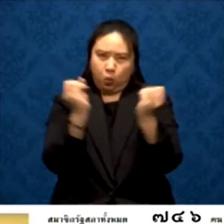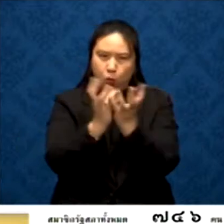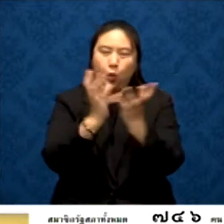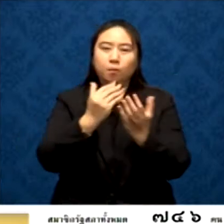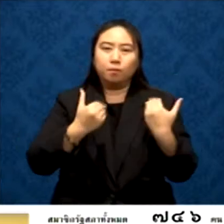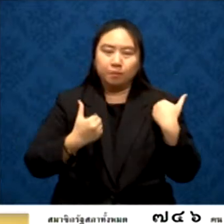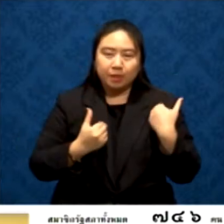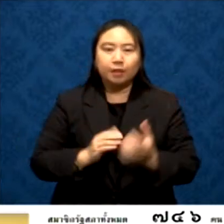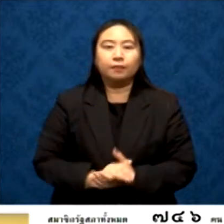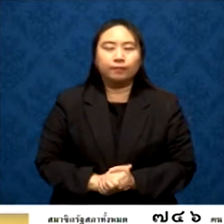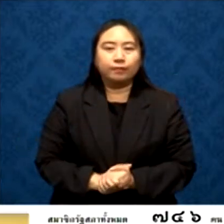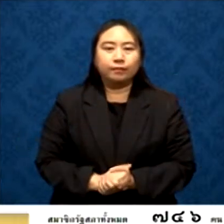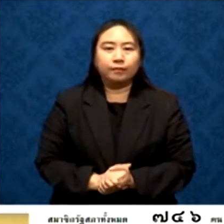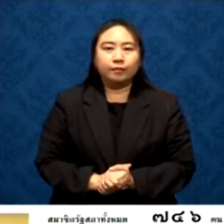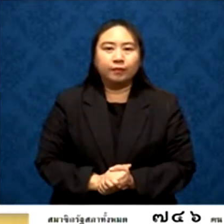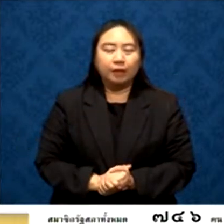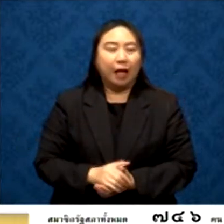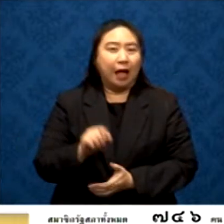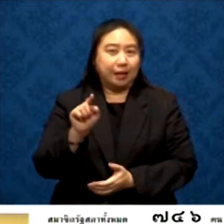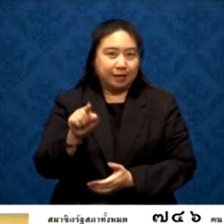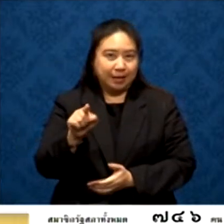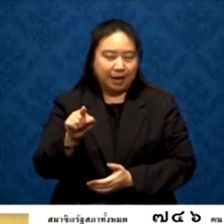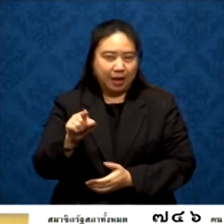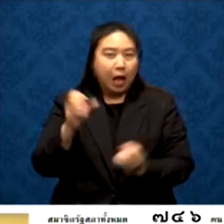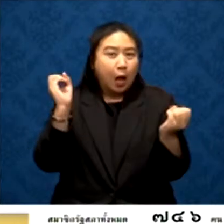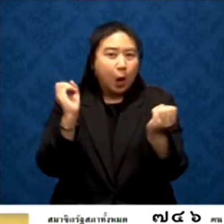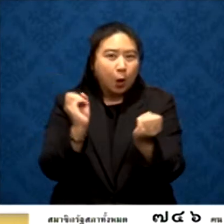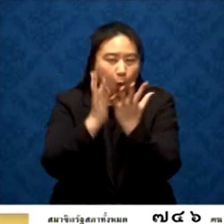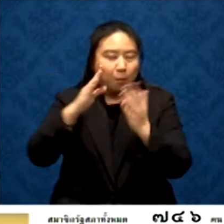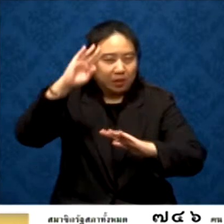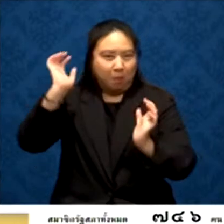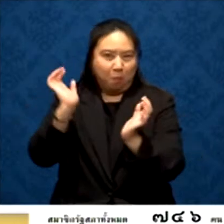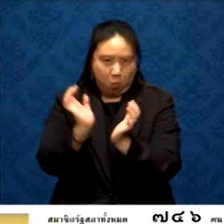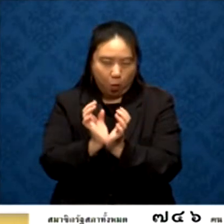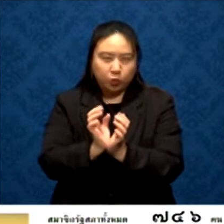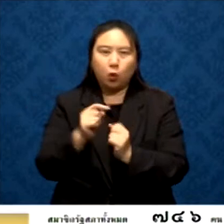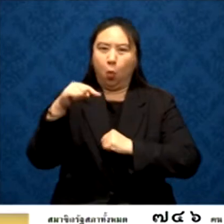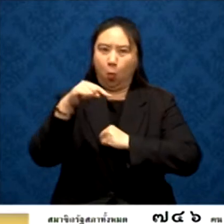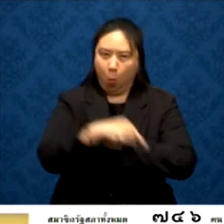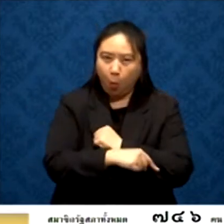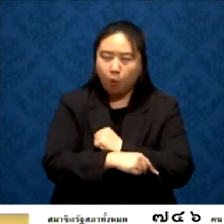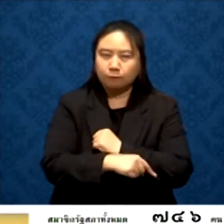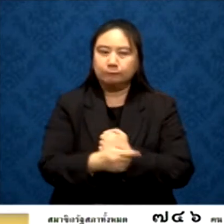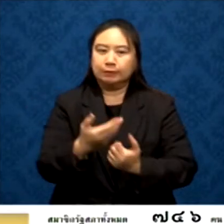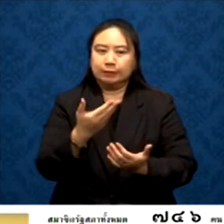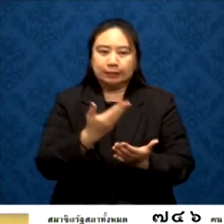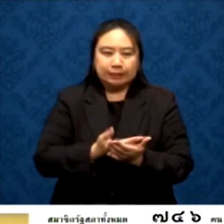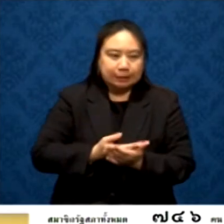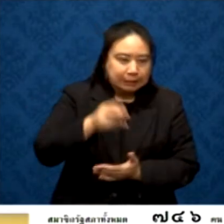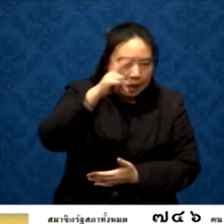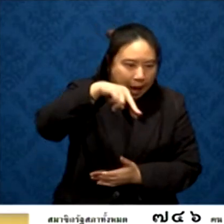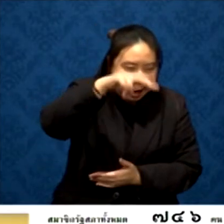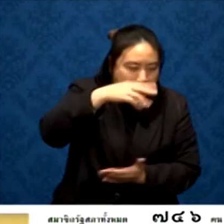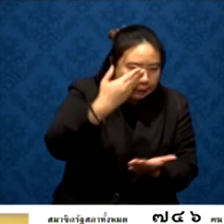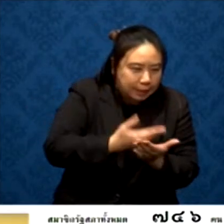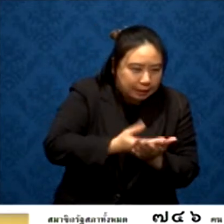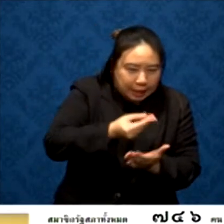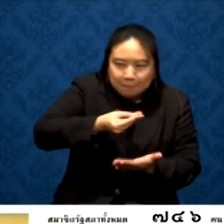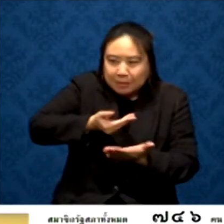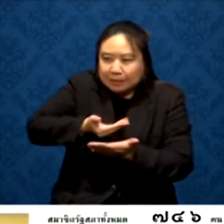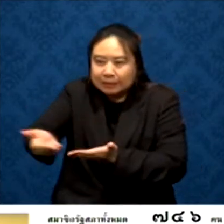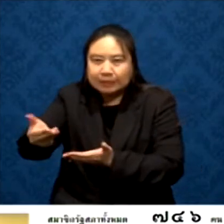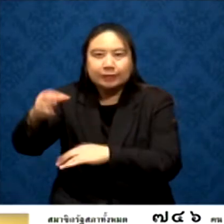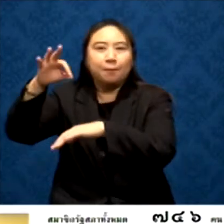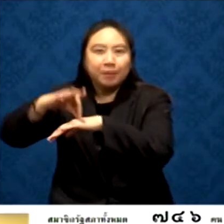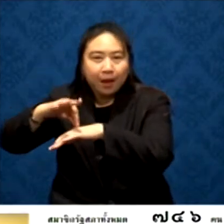นจุดเริ่มต้นที่ทำให้ตำรวจต้องทุจริตหาเงินมาซื้อตำแหน่งไม่ว่าจะเป็นการตั้งด่